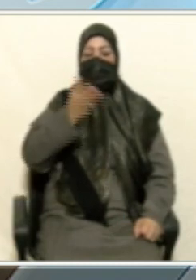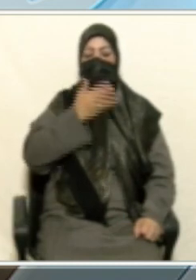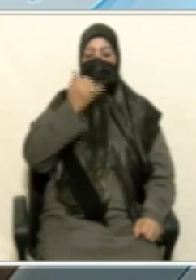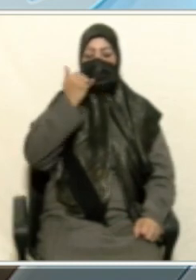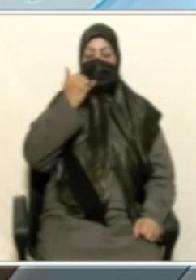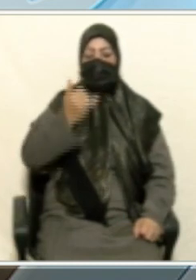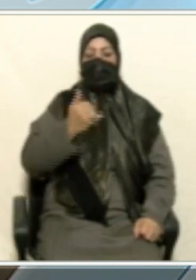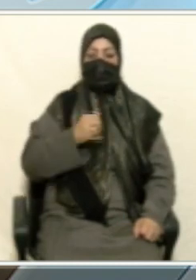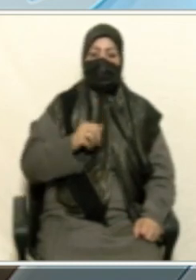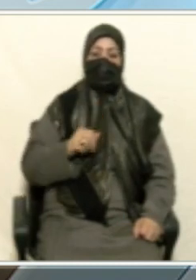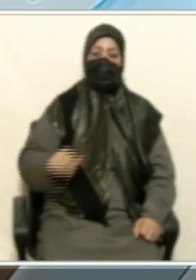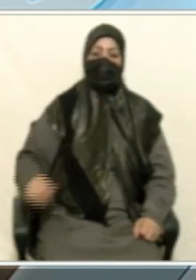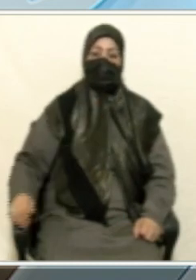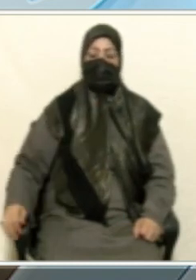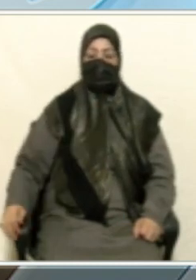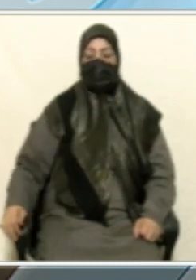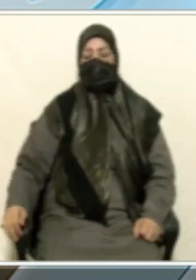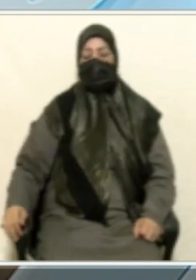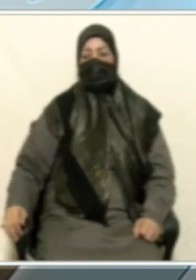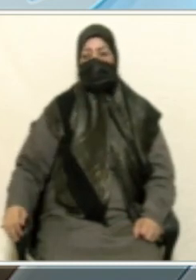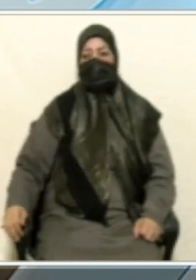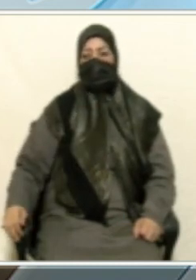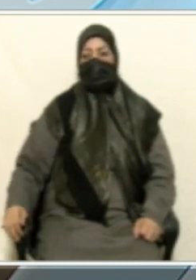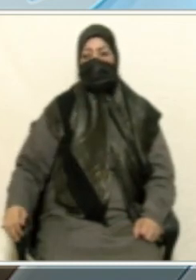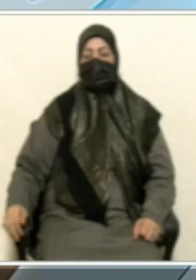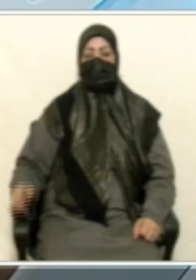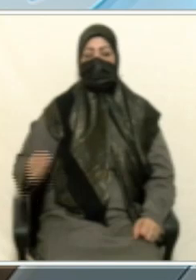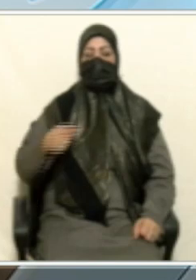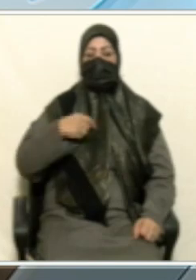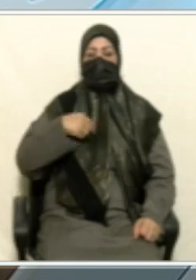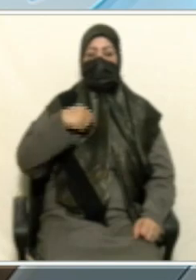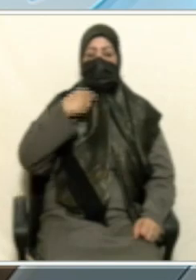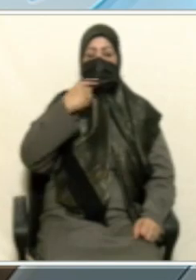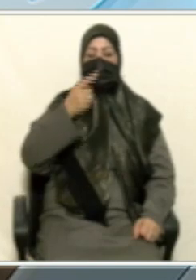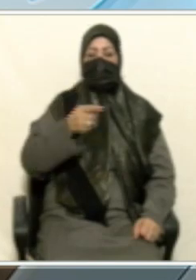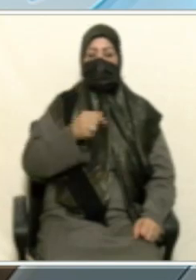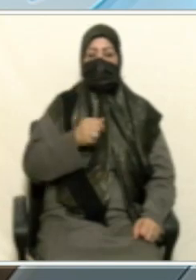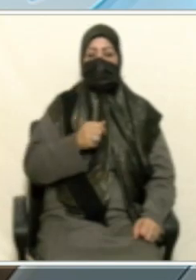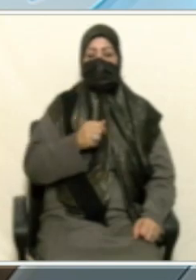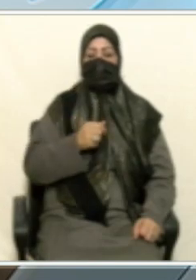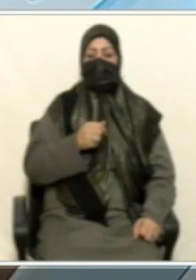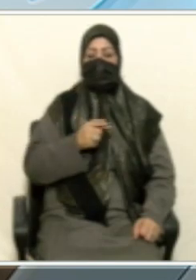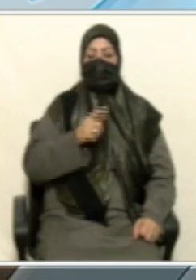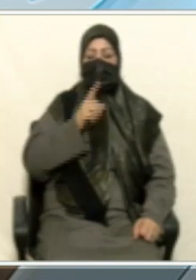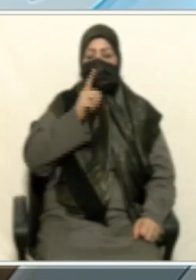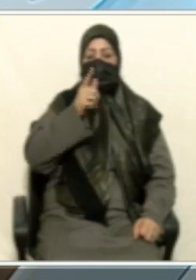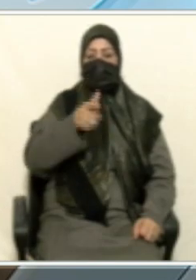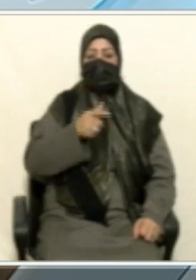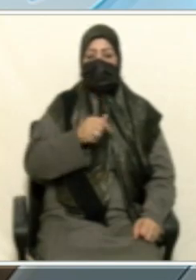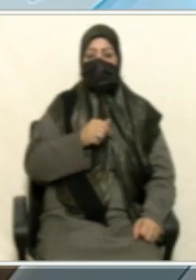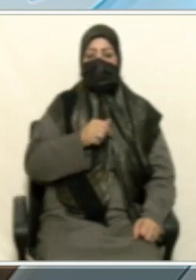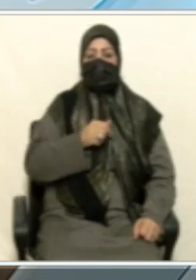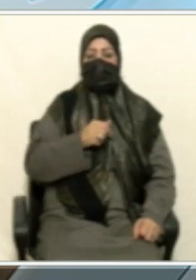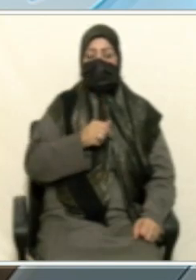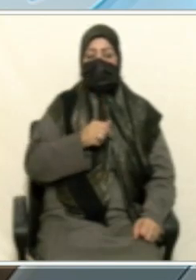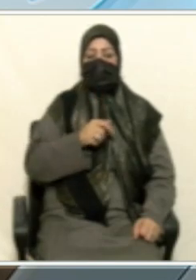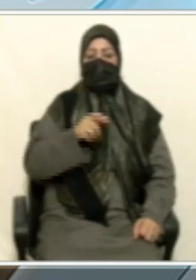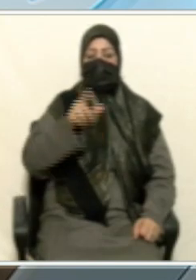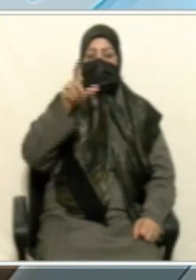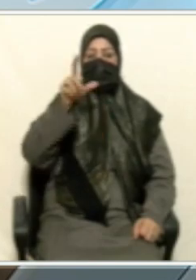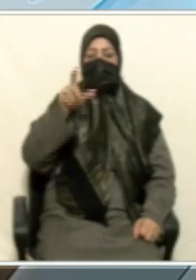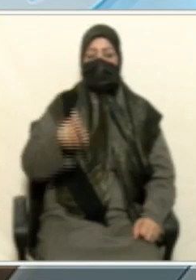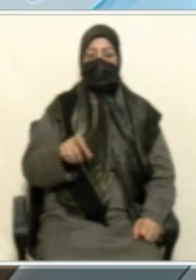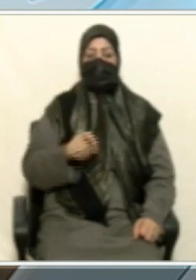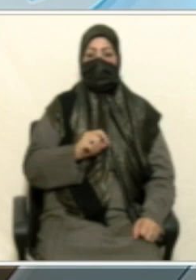والله يا شيخ أنا بنقول لك هيك عندي ولدي مش بارضية مش كويس معي. قلت لك عندي ولدي